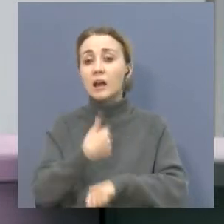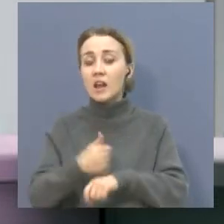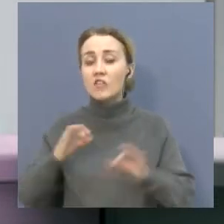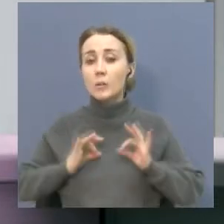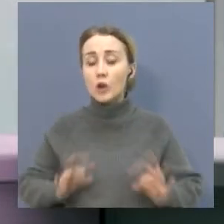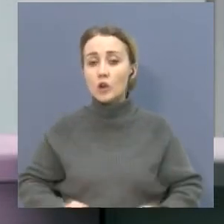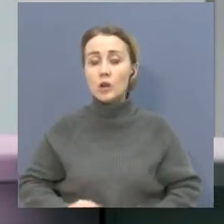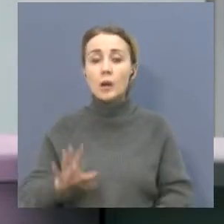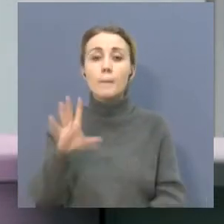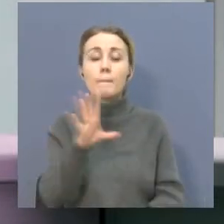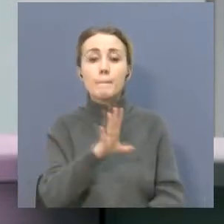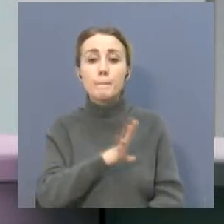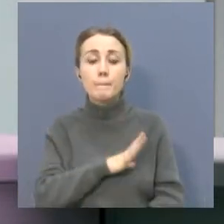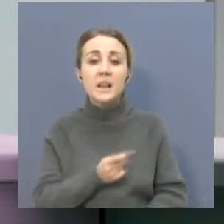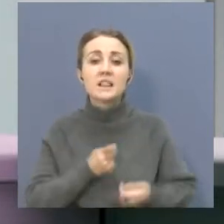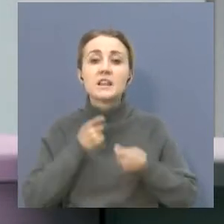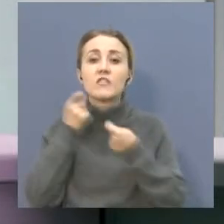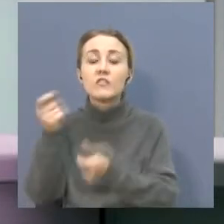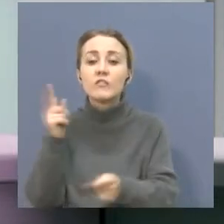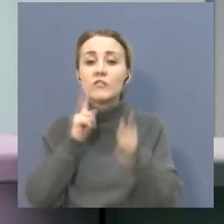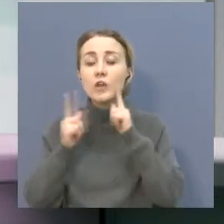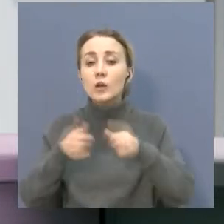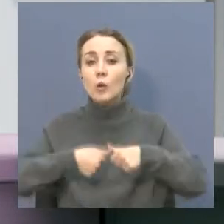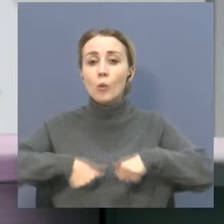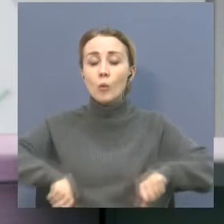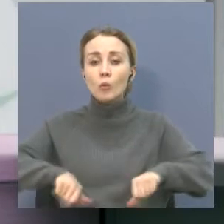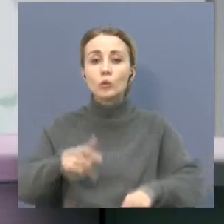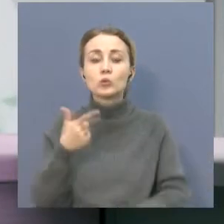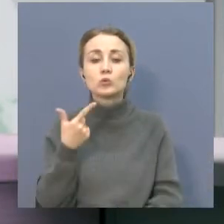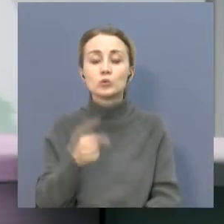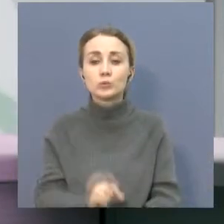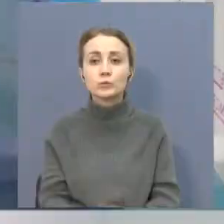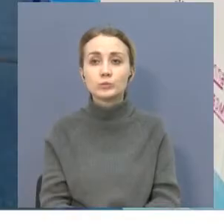өтіп, мәжіліс депутаттарына сандық жобалар таныстырылды.